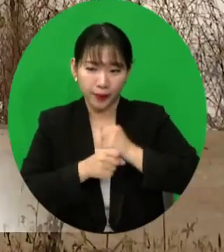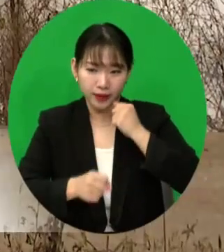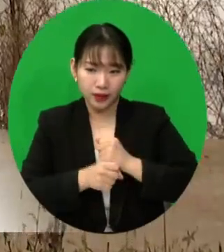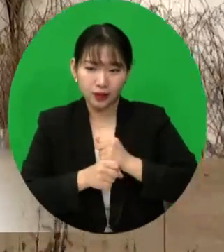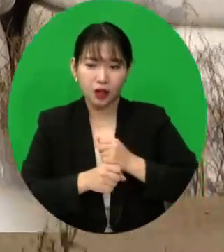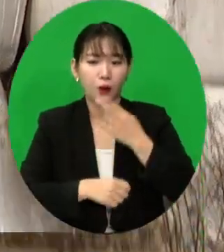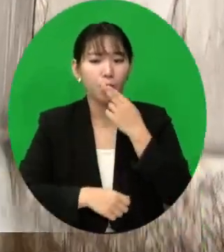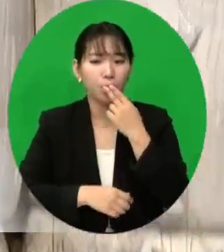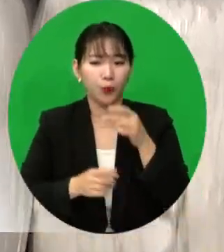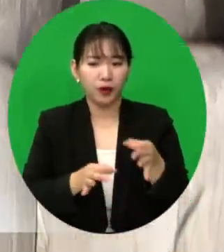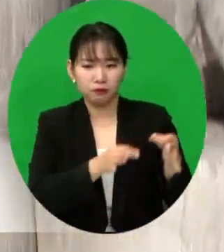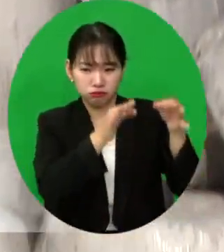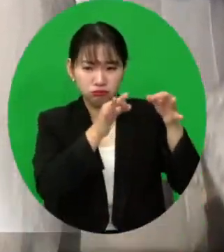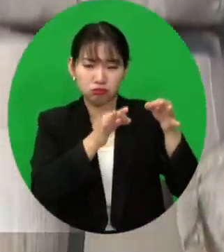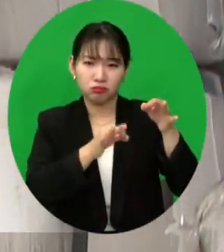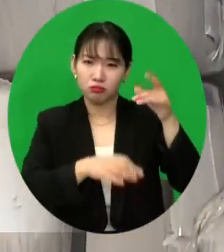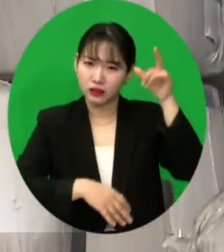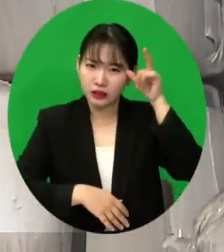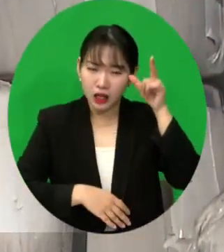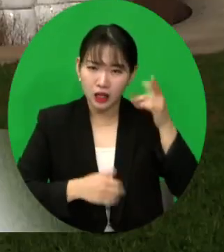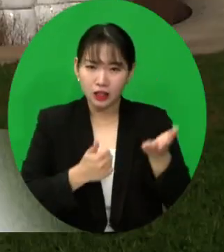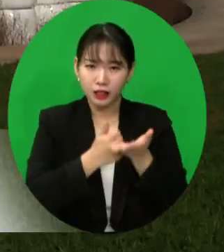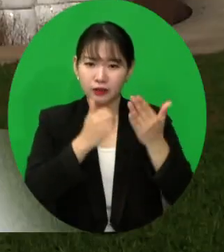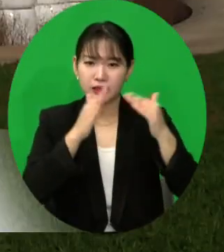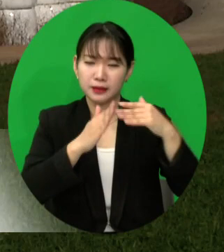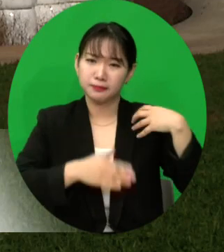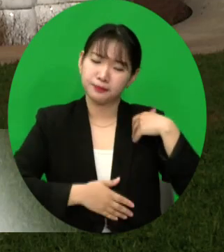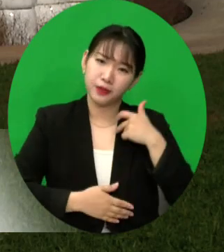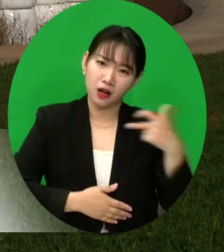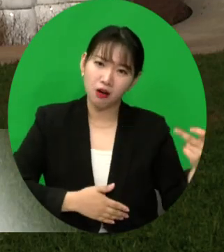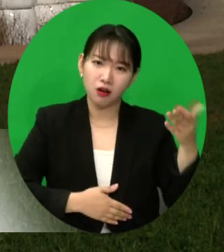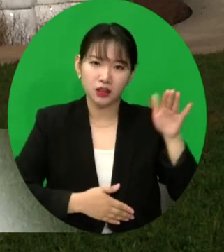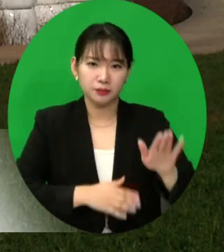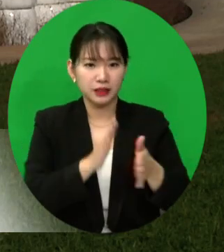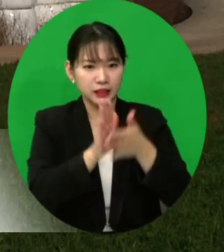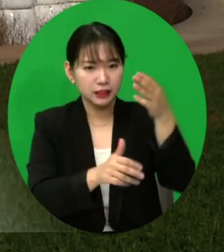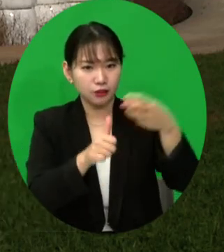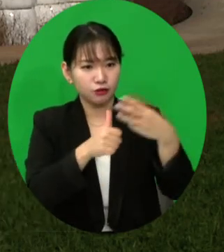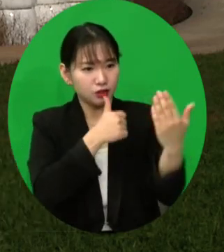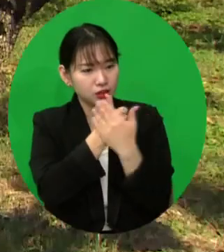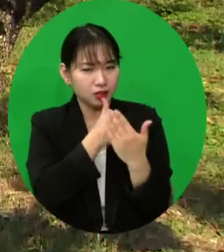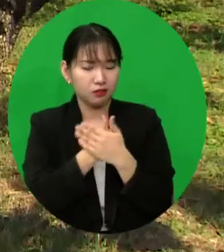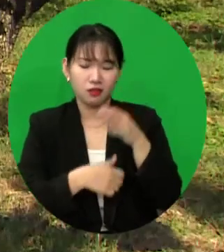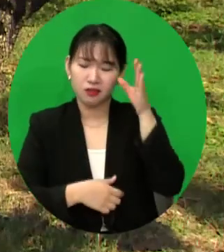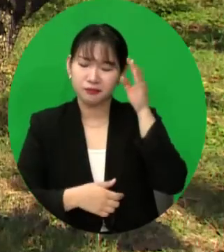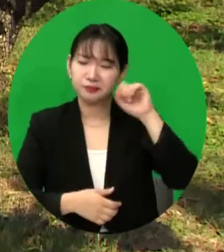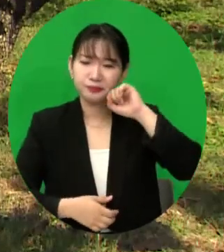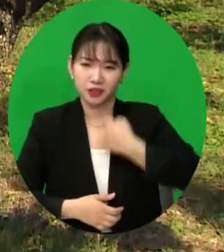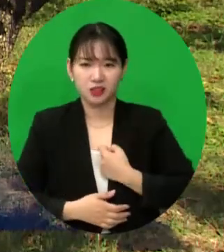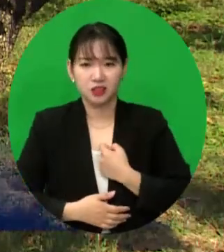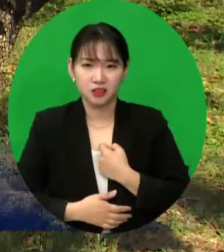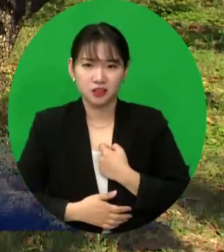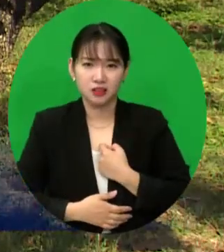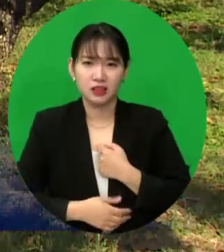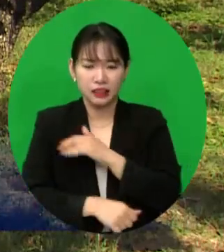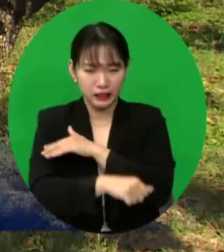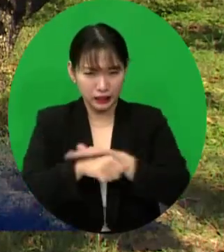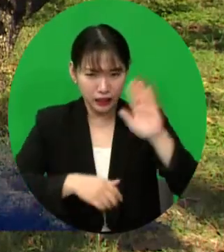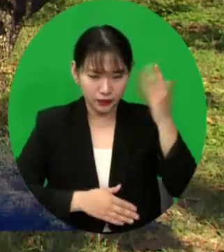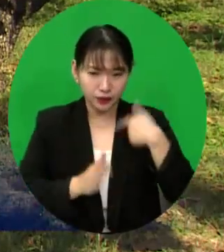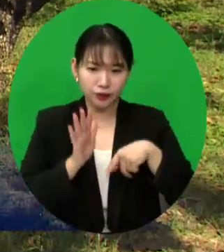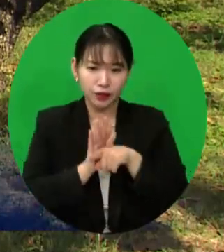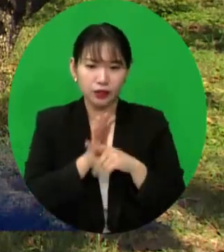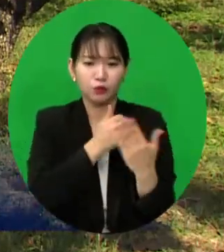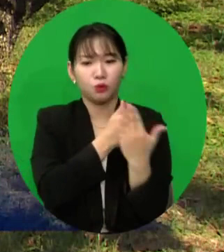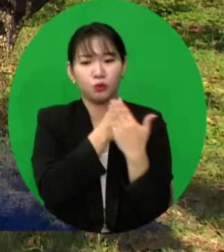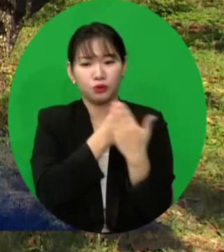등의 상승으로 축산농가 부담이 커졌지만 시군 지원은 기대하기 어려운 상황입니다. 좀 잘 나갈 수 있게끔